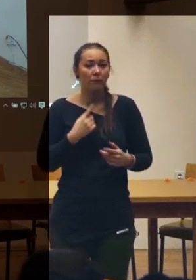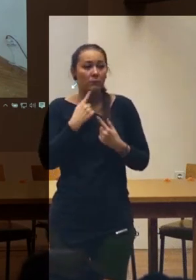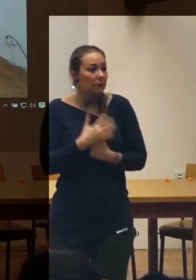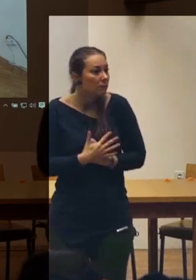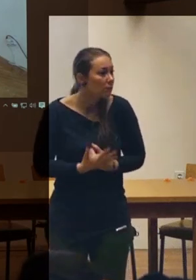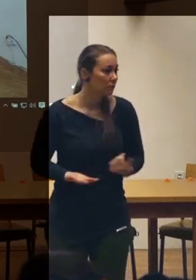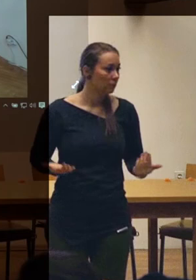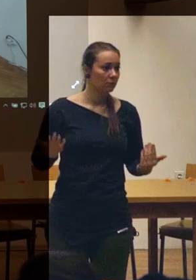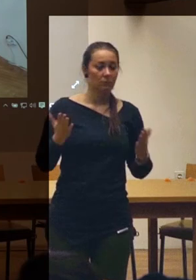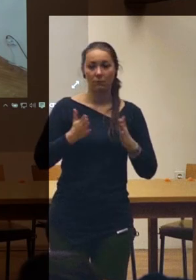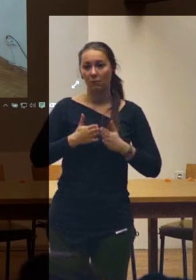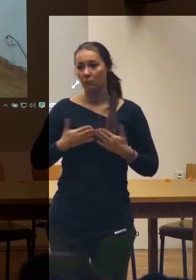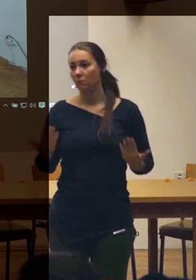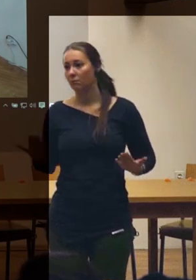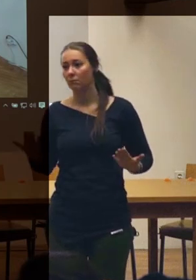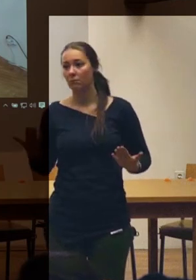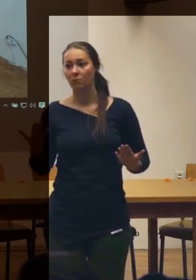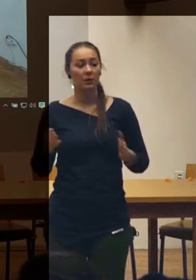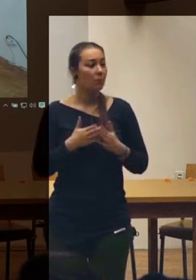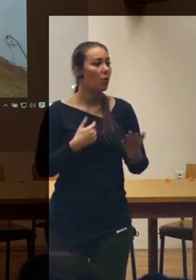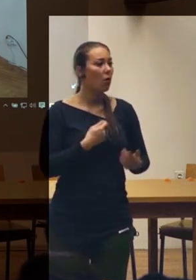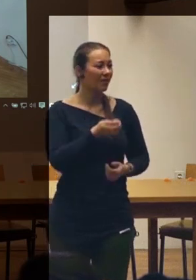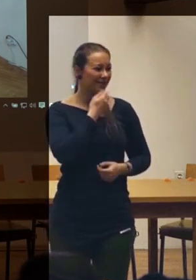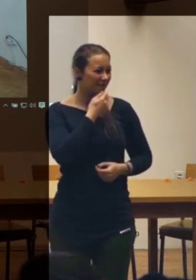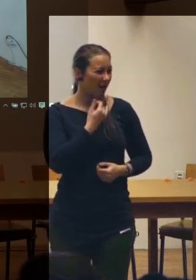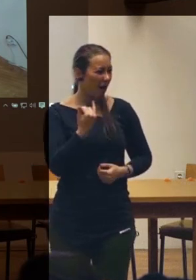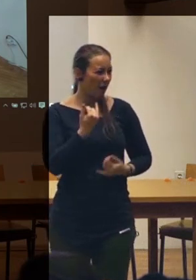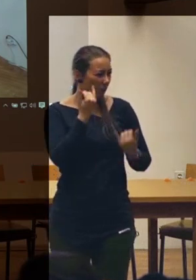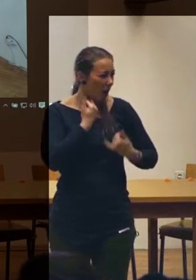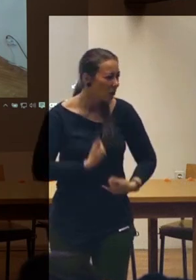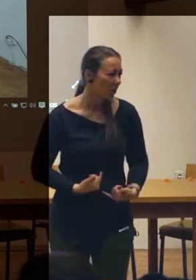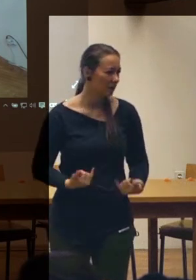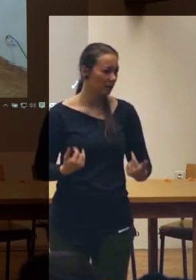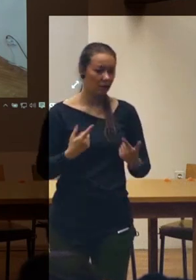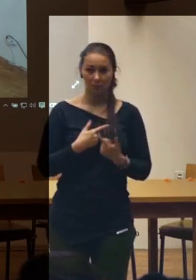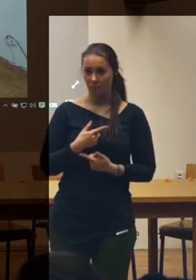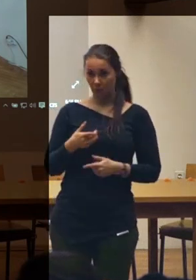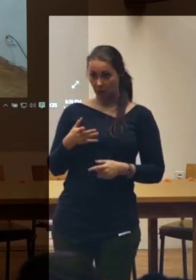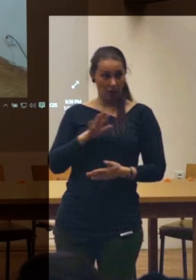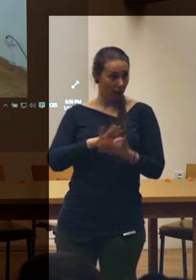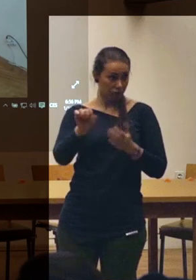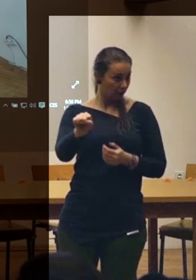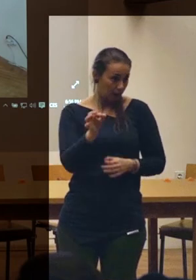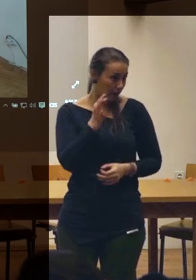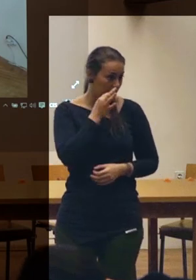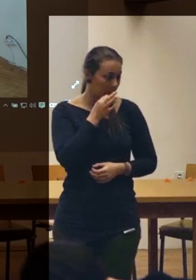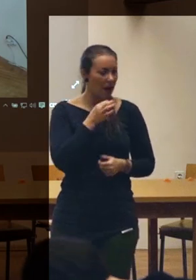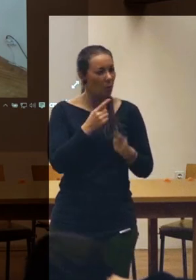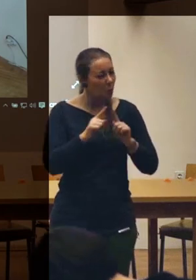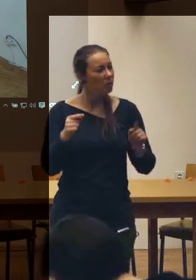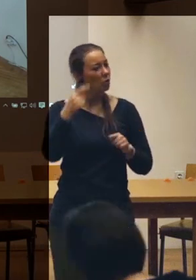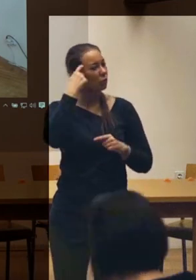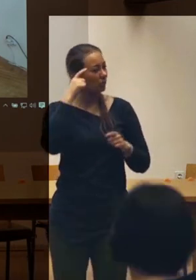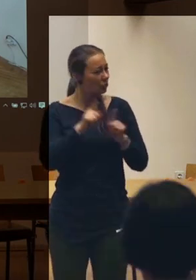porušenie alebo trpí poruchou príjmu potravy a tak ďalej. A my sme sa vlastne snažili premýšľať rôzne tieto veci. A jedna z tých